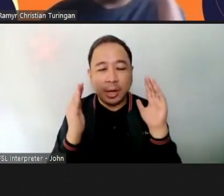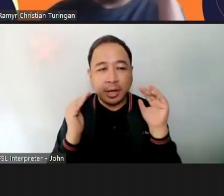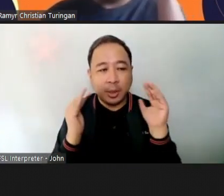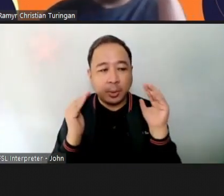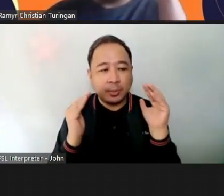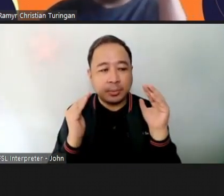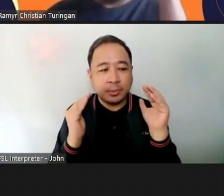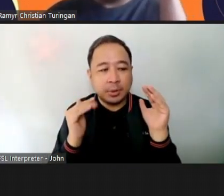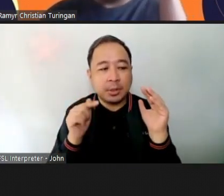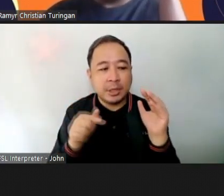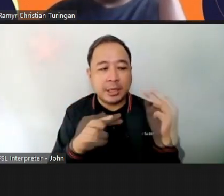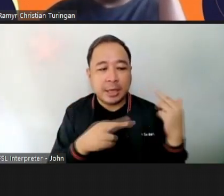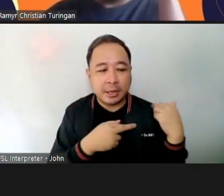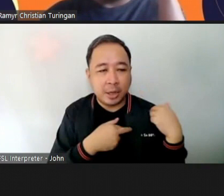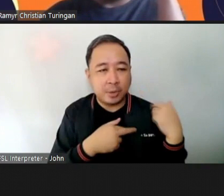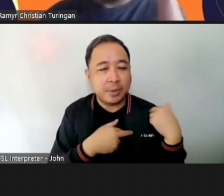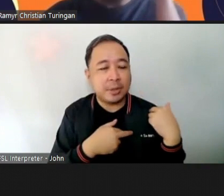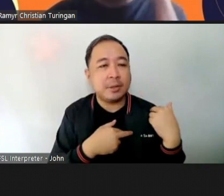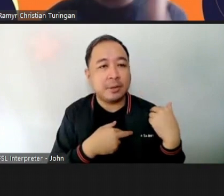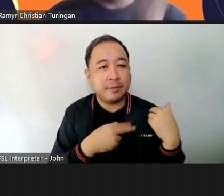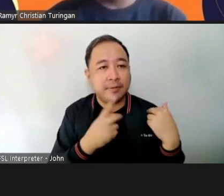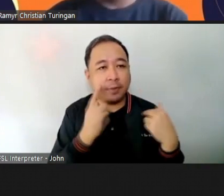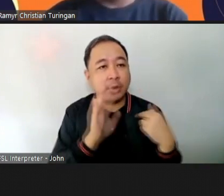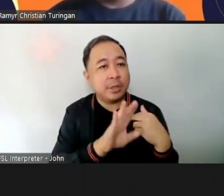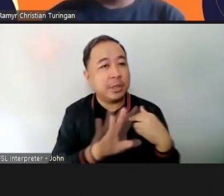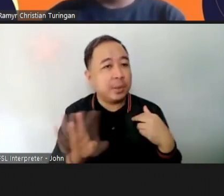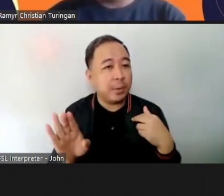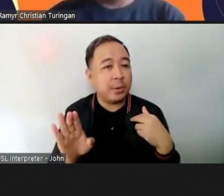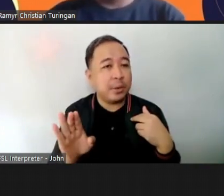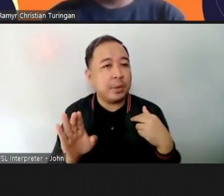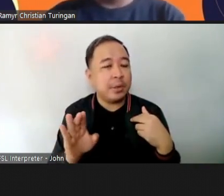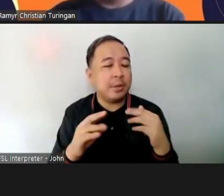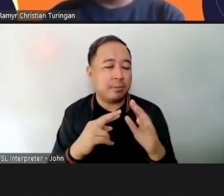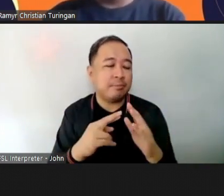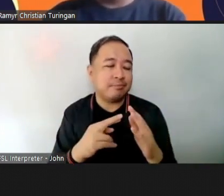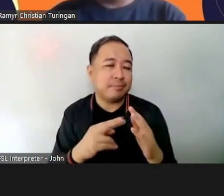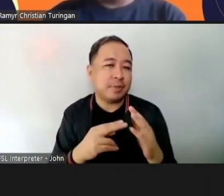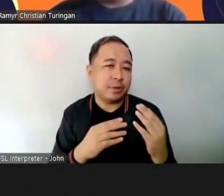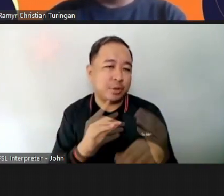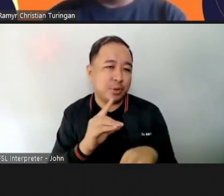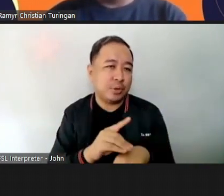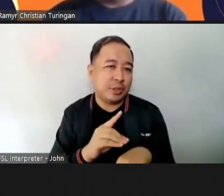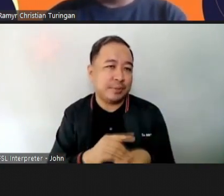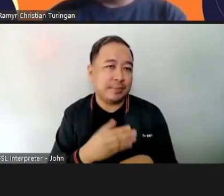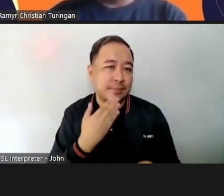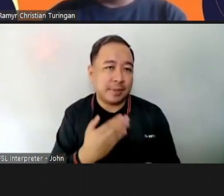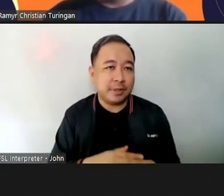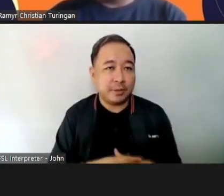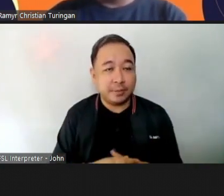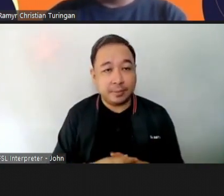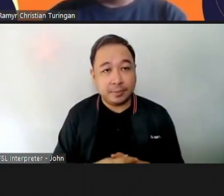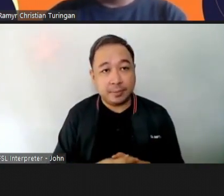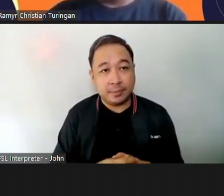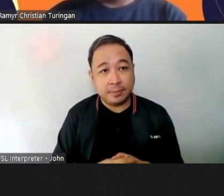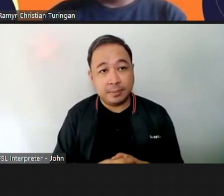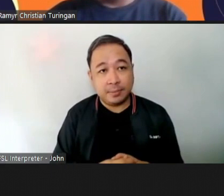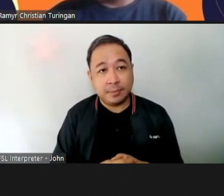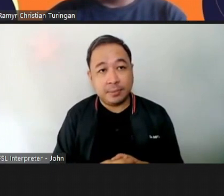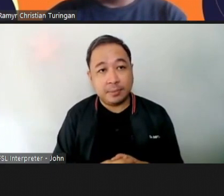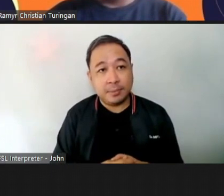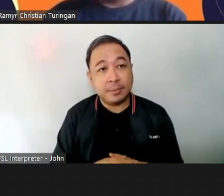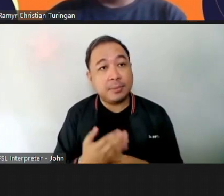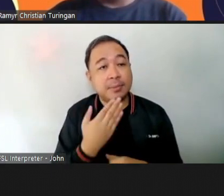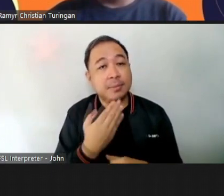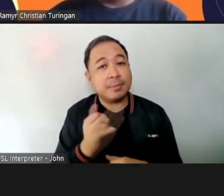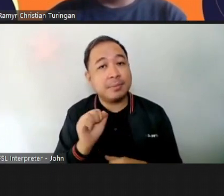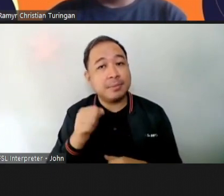maging accountable and responsible po sila sa kanilang papel na ginagampanan. Maraming salamat po. Thank you, Angela. I have to agree